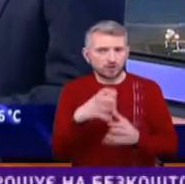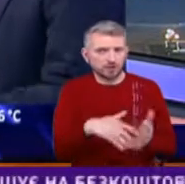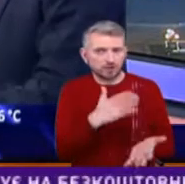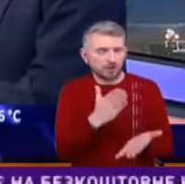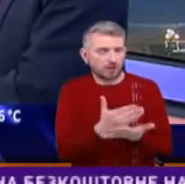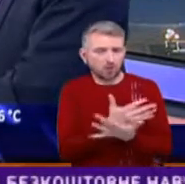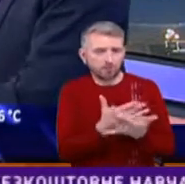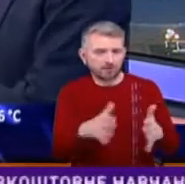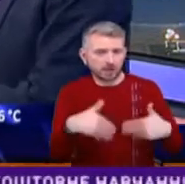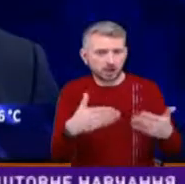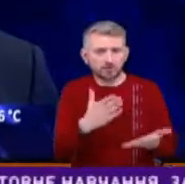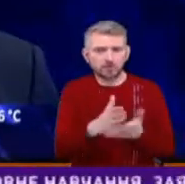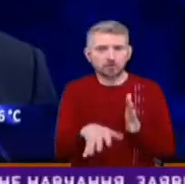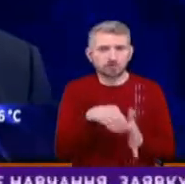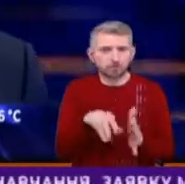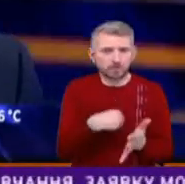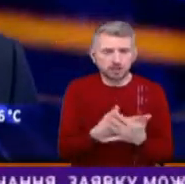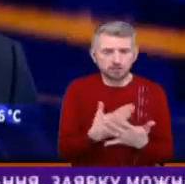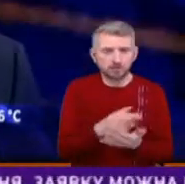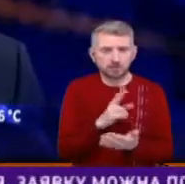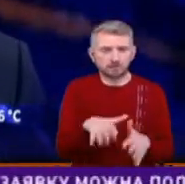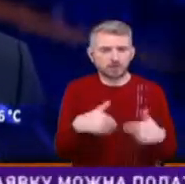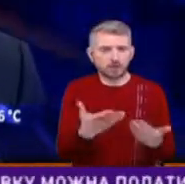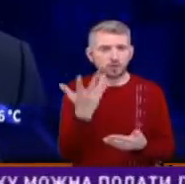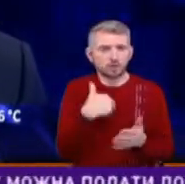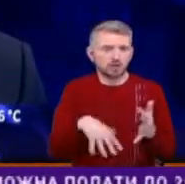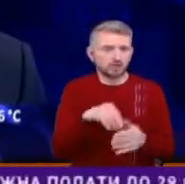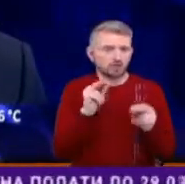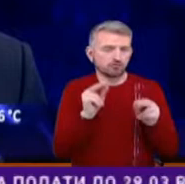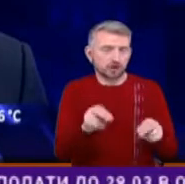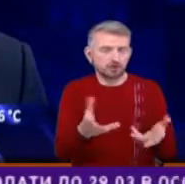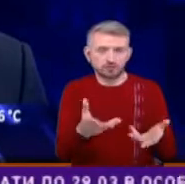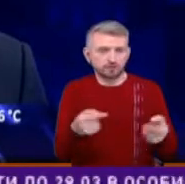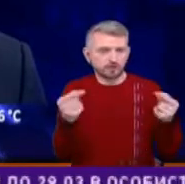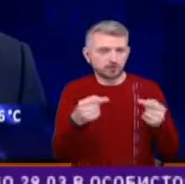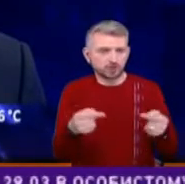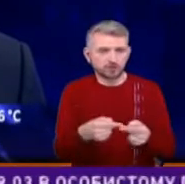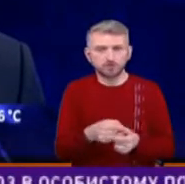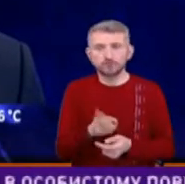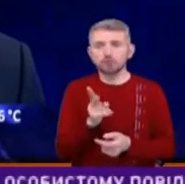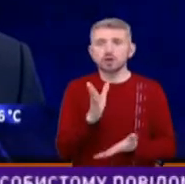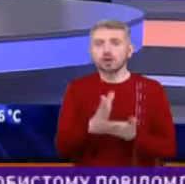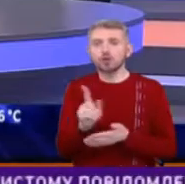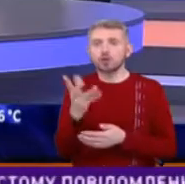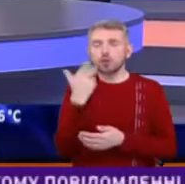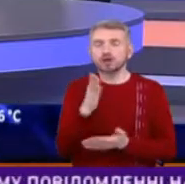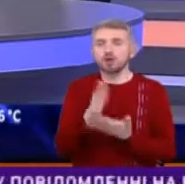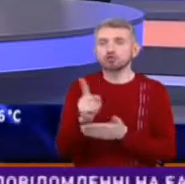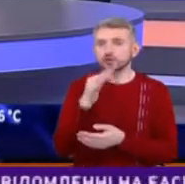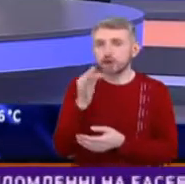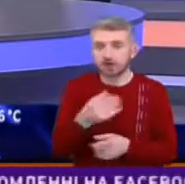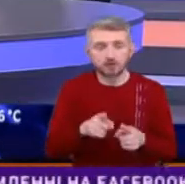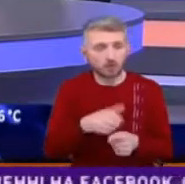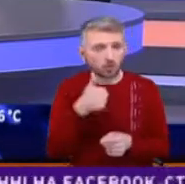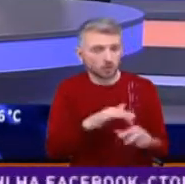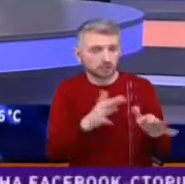купа варіантів. Є жеребкування, наприклад, як варіант, коли все якби чесно визначається. Коли є що сказати. Слухайте, але це